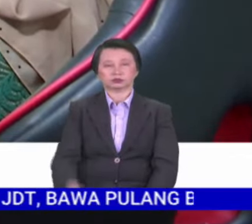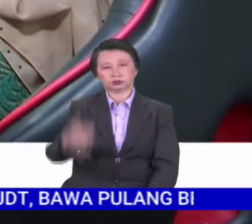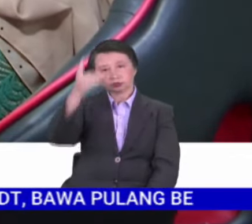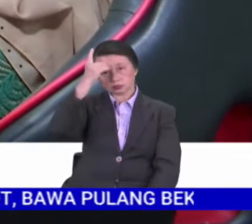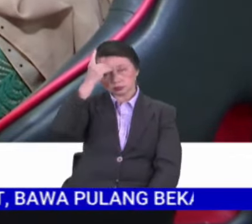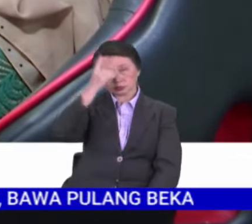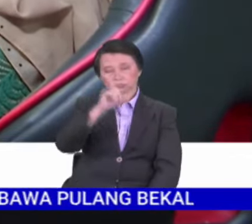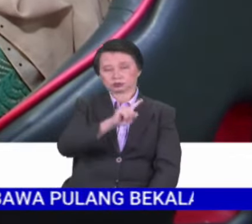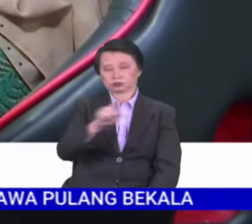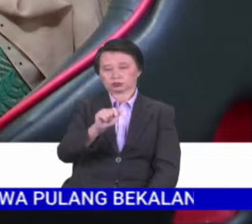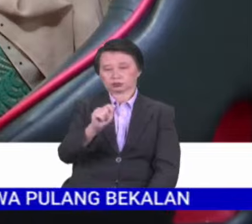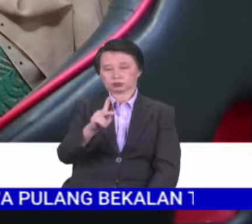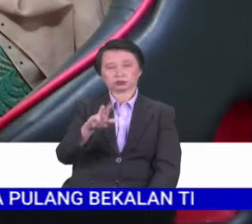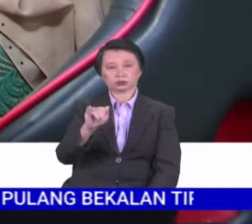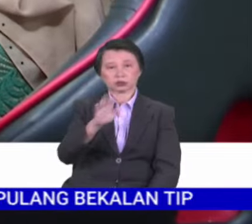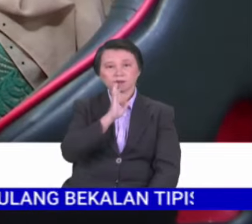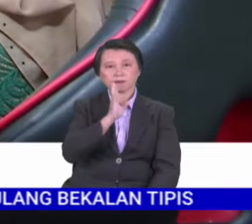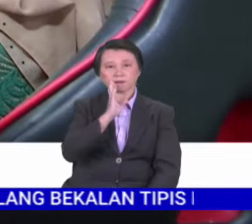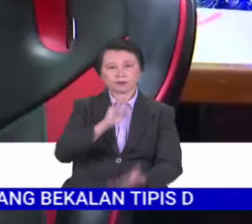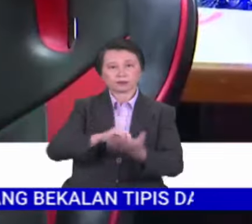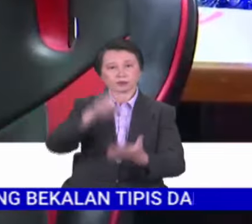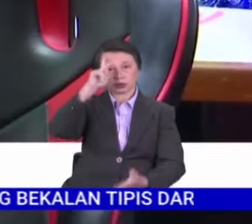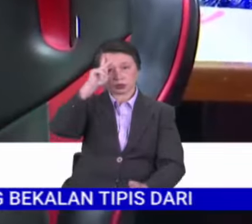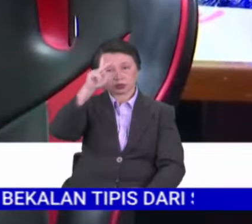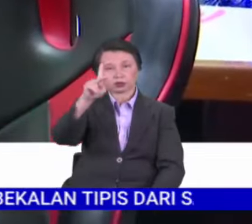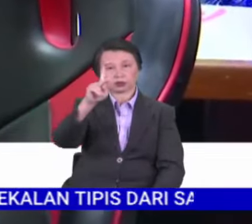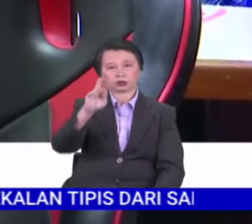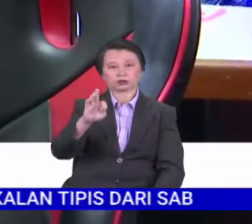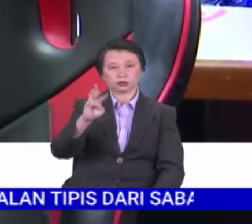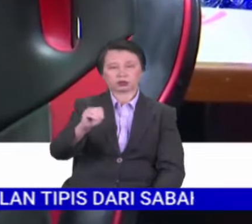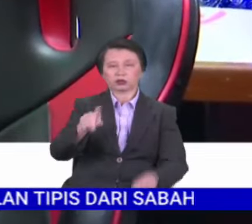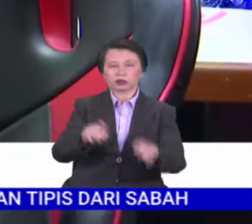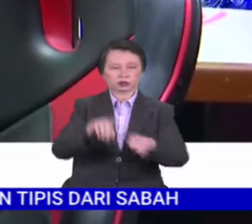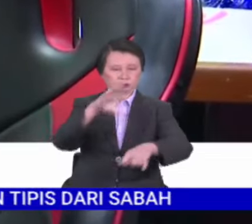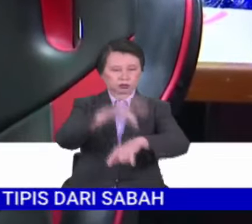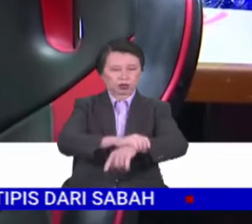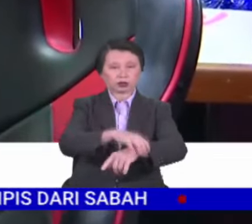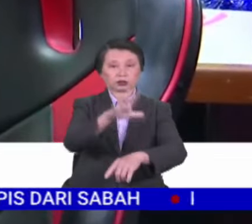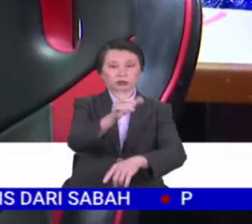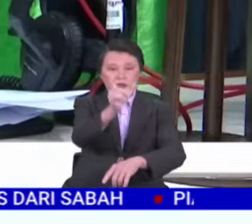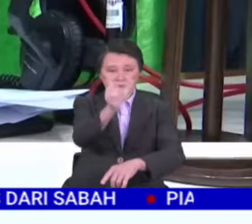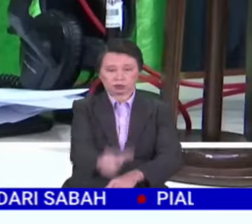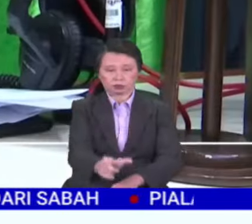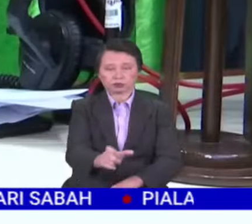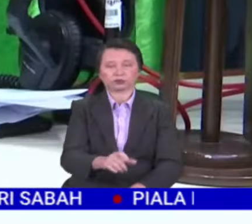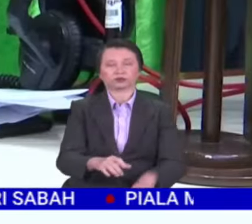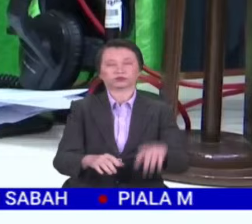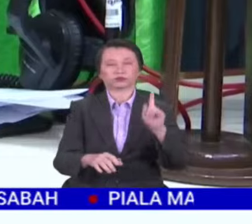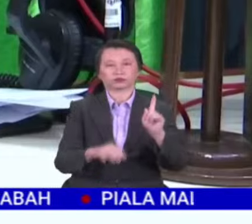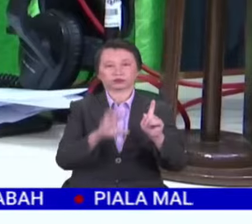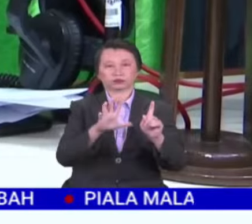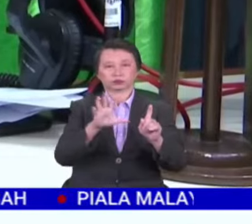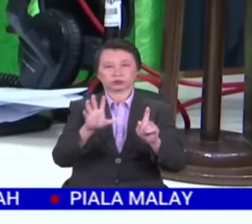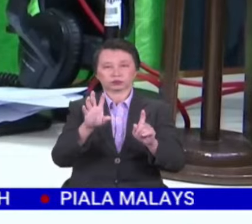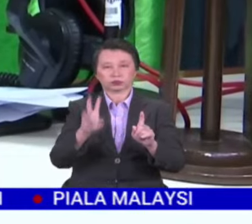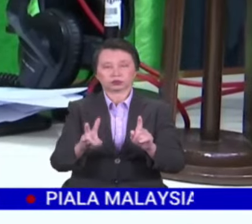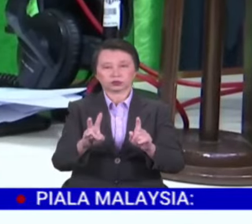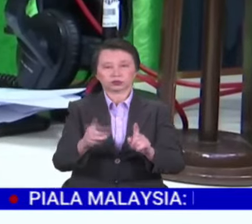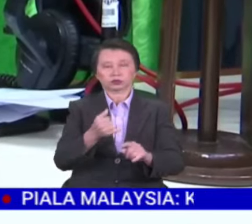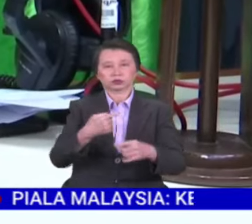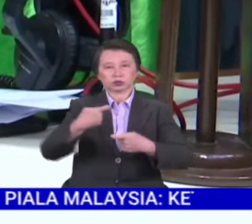Datuk Muhammad Zaki berkata demikian di Kelantan FM. Turut ditahan 5 suspek di bawah Seksyen 147 Kanun